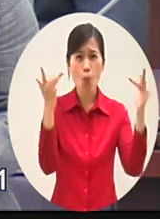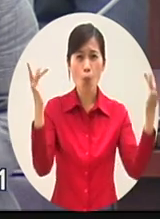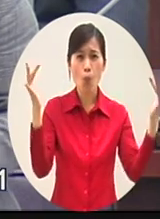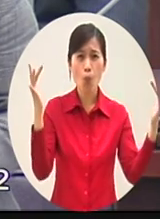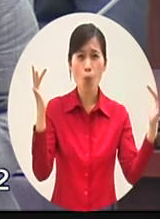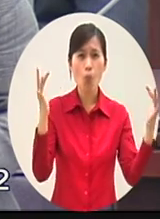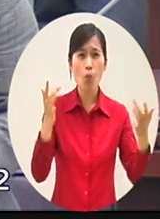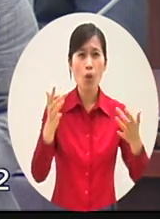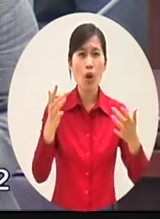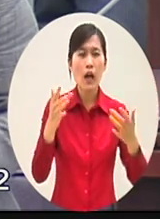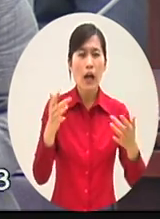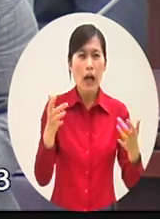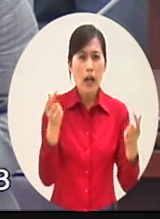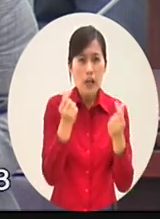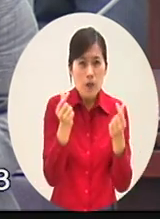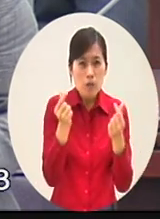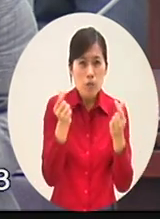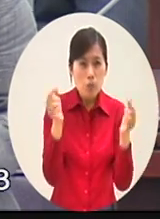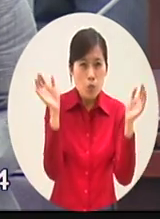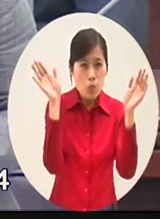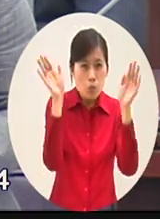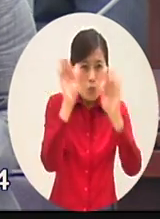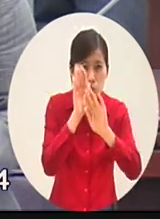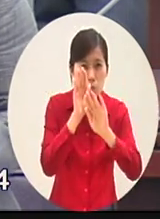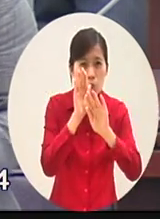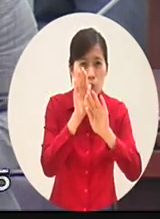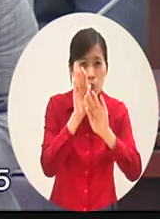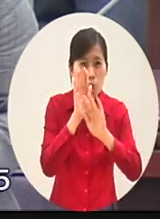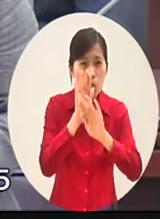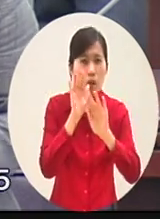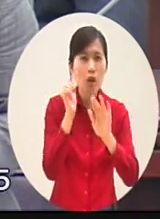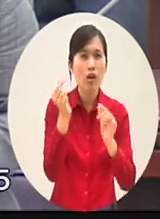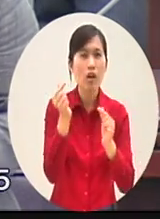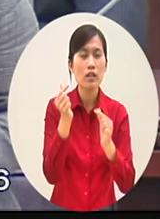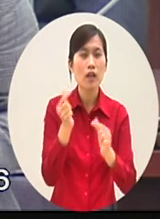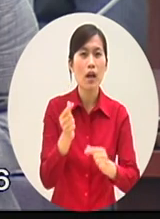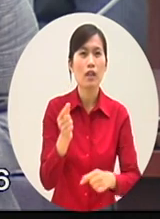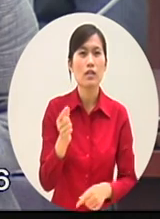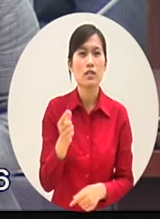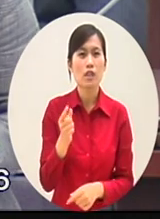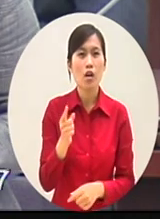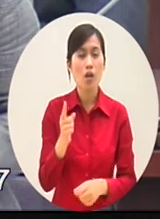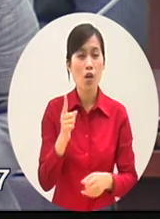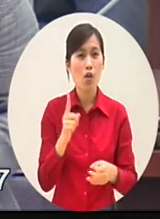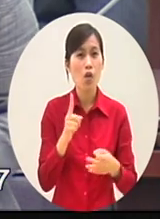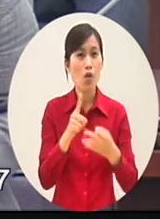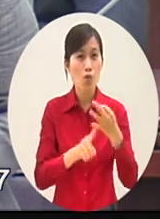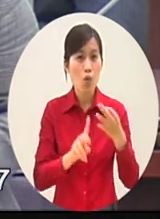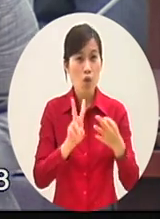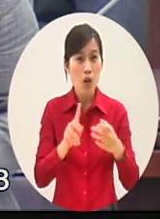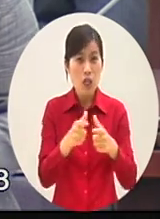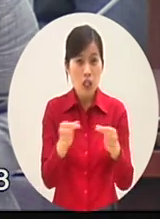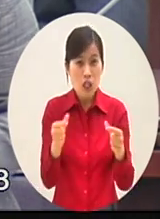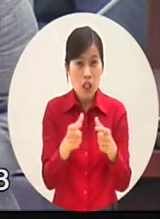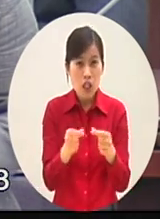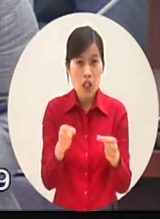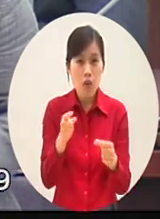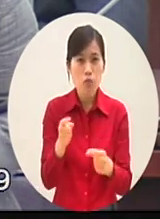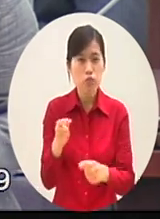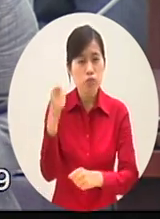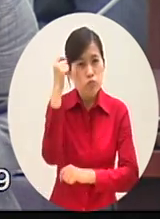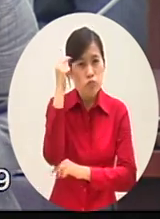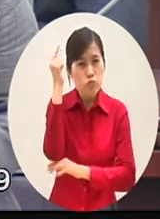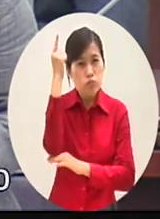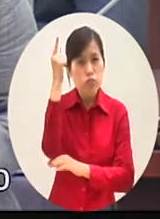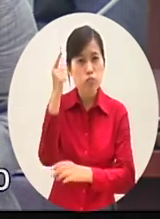变得很幽暗，包括你所提到的这个范田丰二的纪念碑，或者是原来旧的这个凤梨工厂，目前去